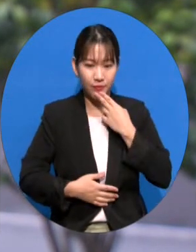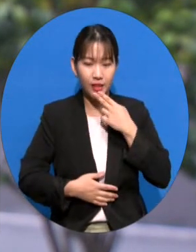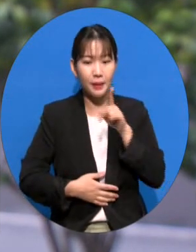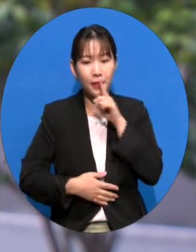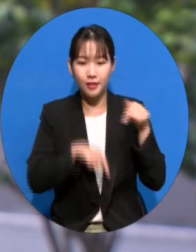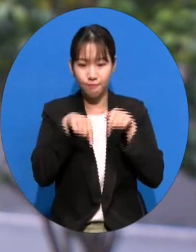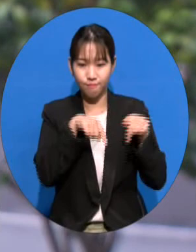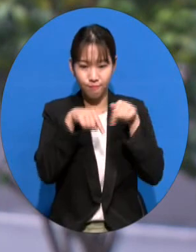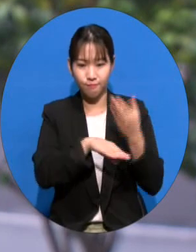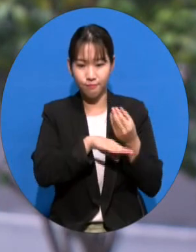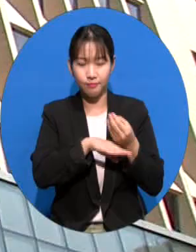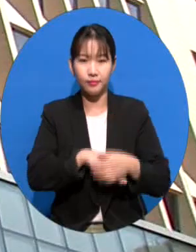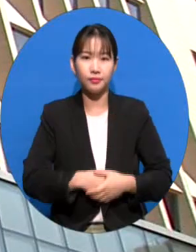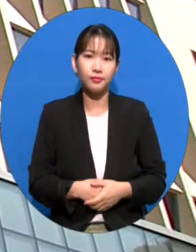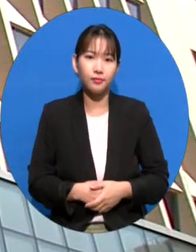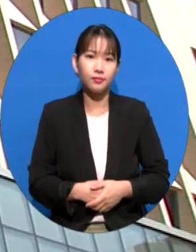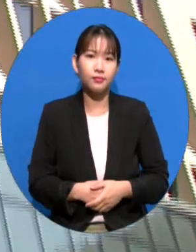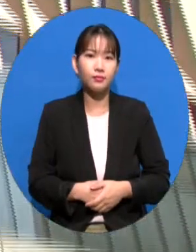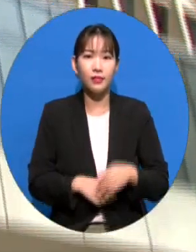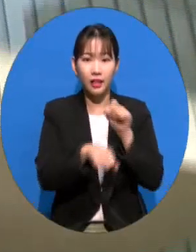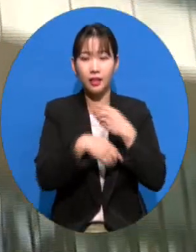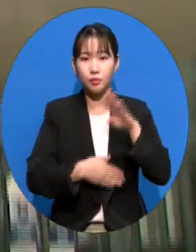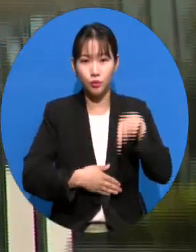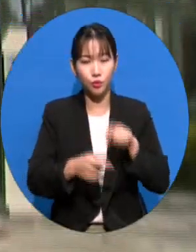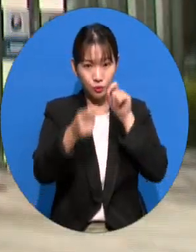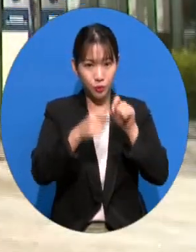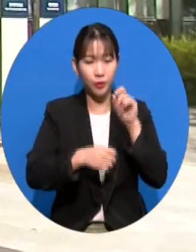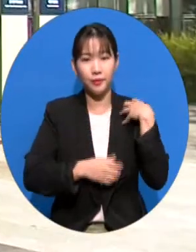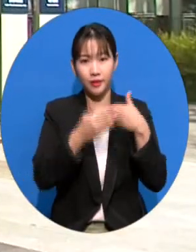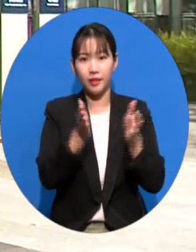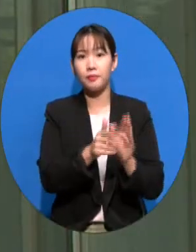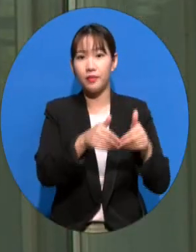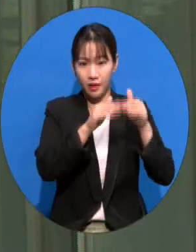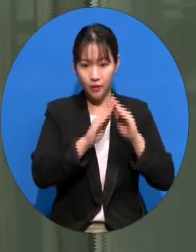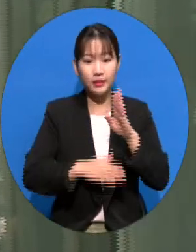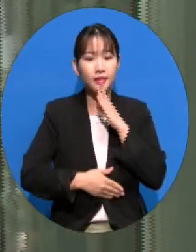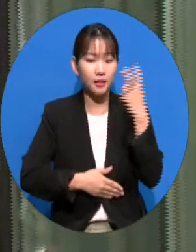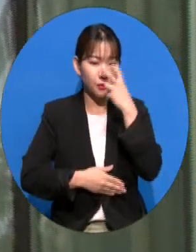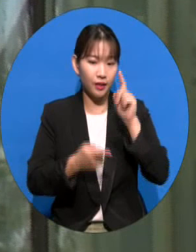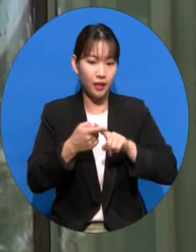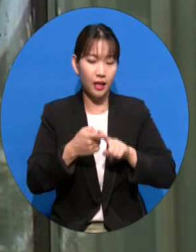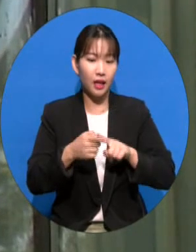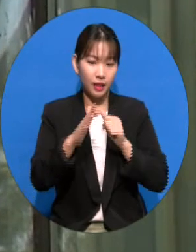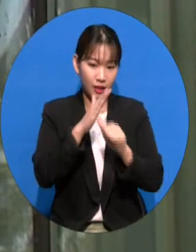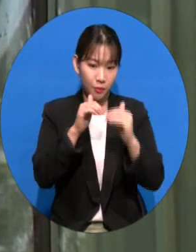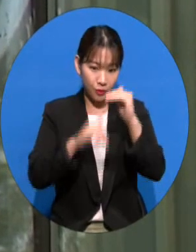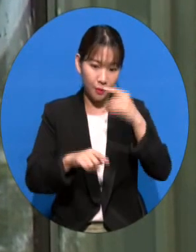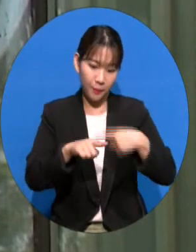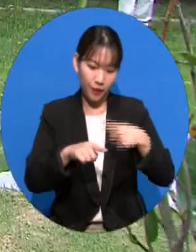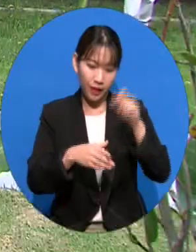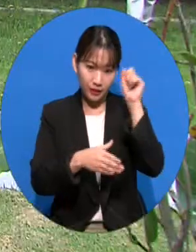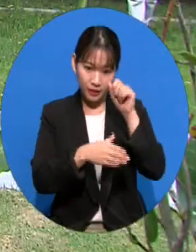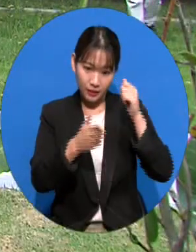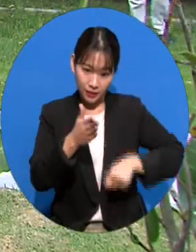빠짐없이 녹취하고. 행정안전부도 조만간 TF팀을 꾸려 진상조사에 대한 주요 사항을 심의